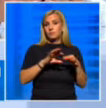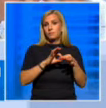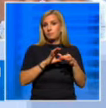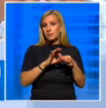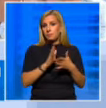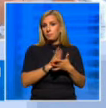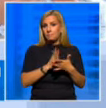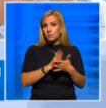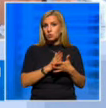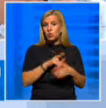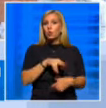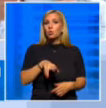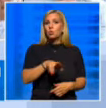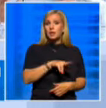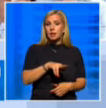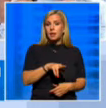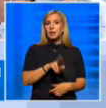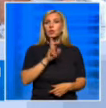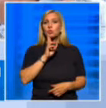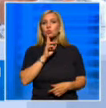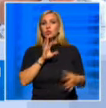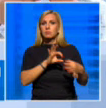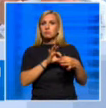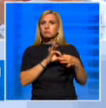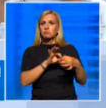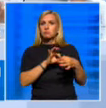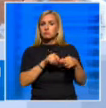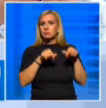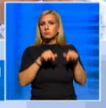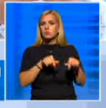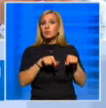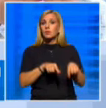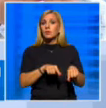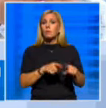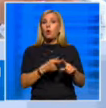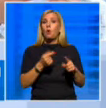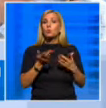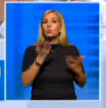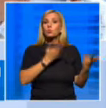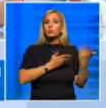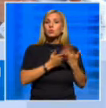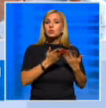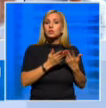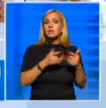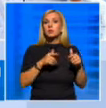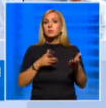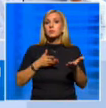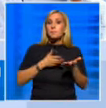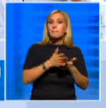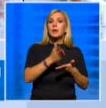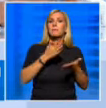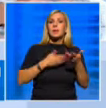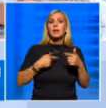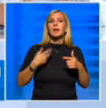връзката между родител и учител е много по-голяма, където училищата са нещо, през което са минали